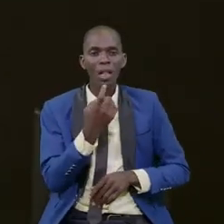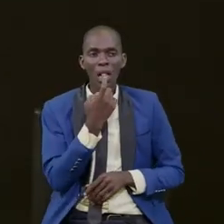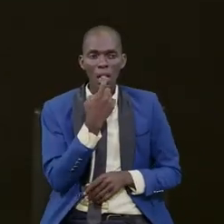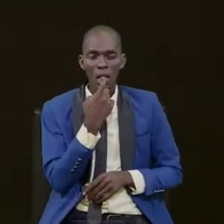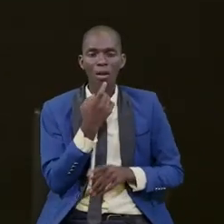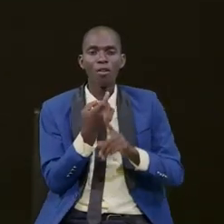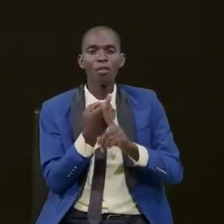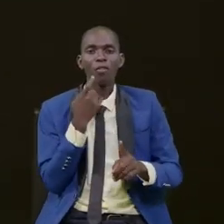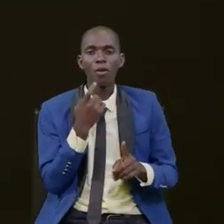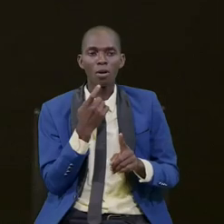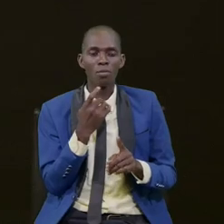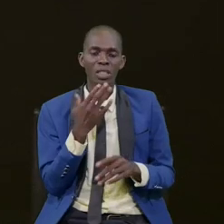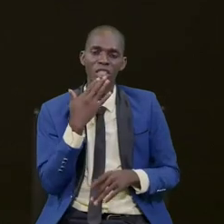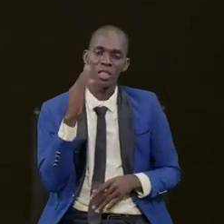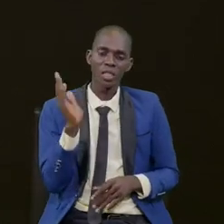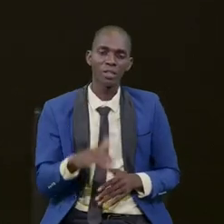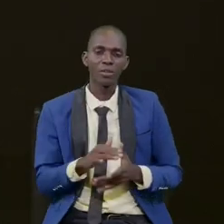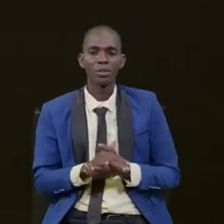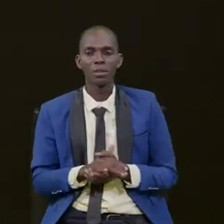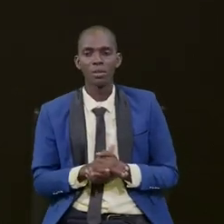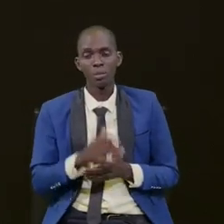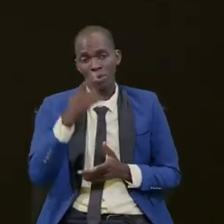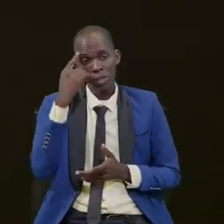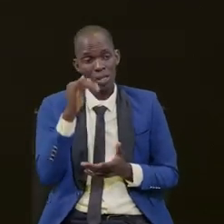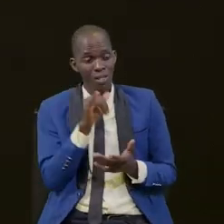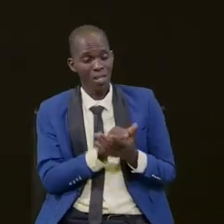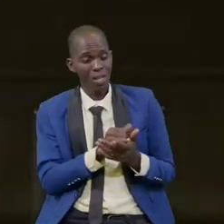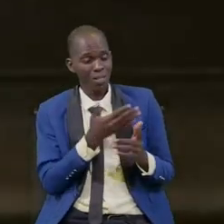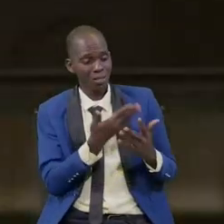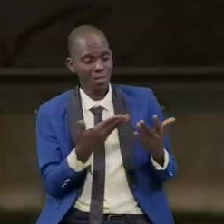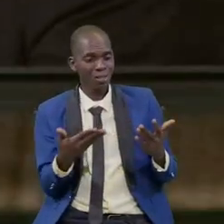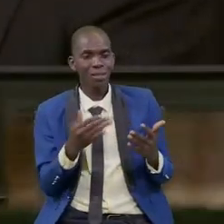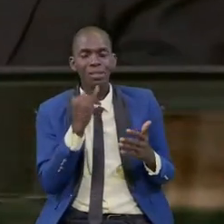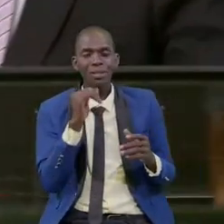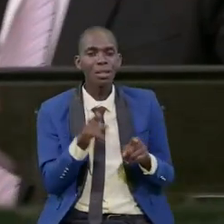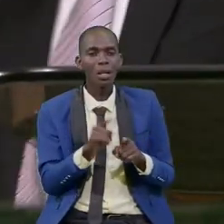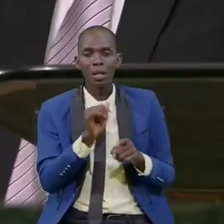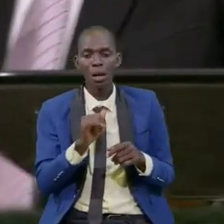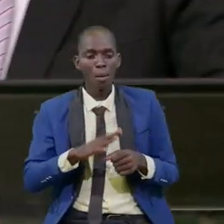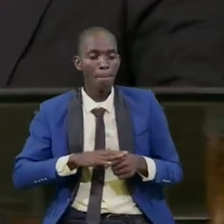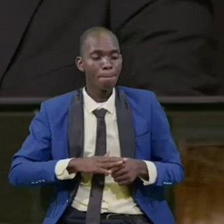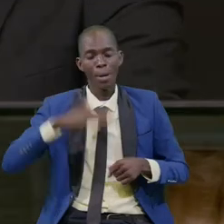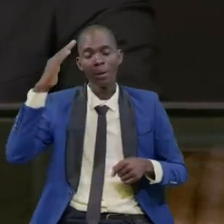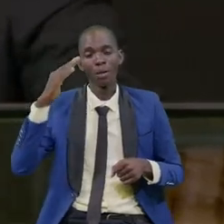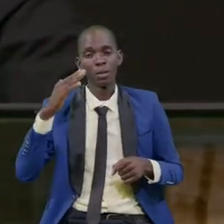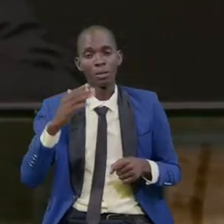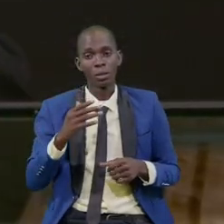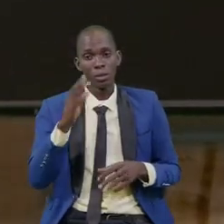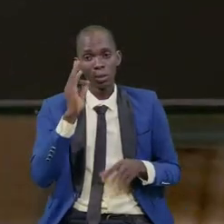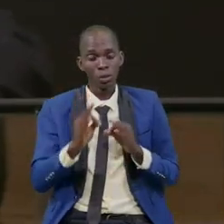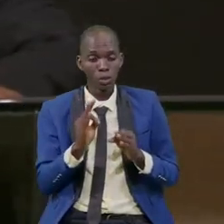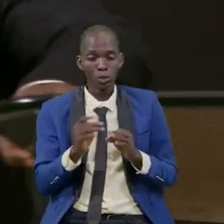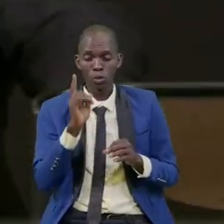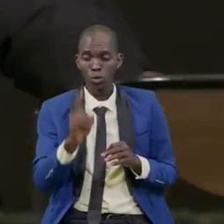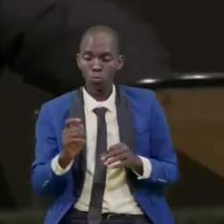sa langue du mal. Parce que la chose là, c'est comme un boomerang. Tu jettes ça, ça